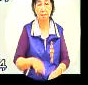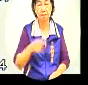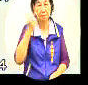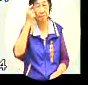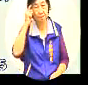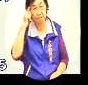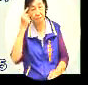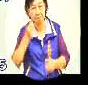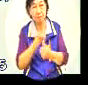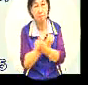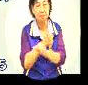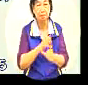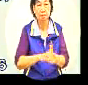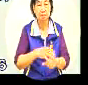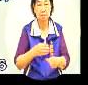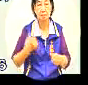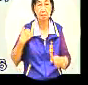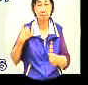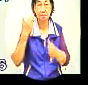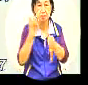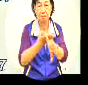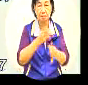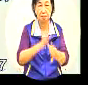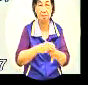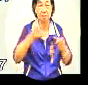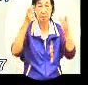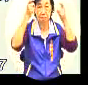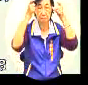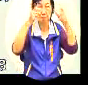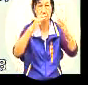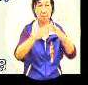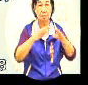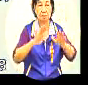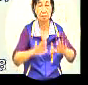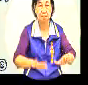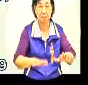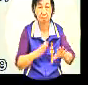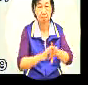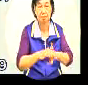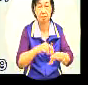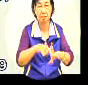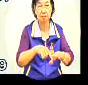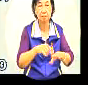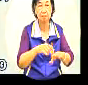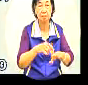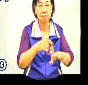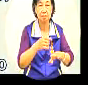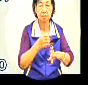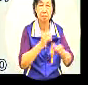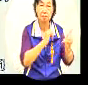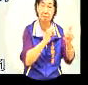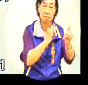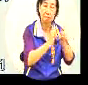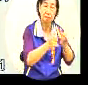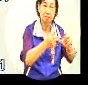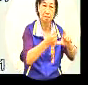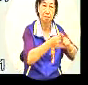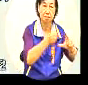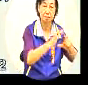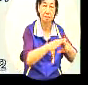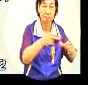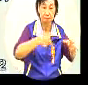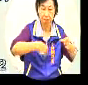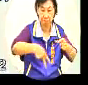本席的一份答案是什么？他说高雄市目前的通学步道从社区到我们的学